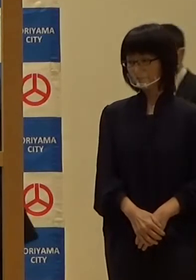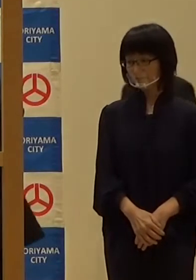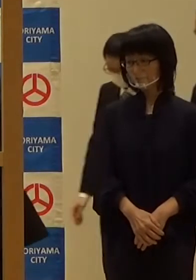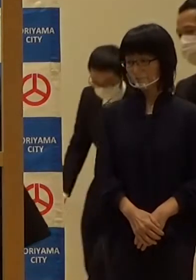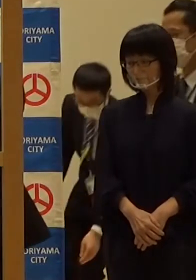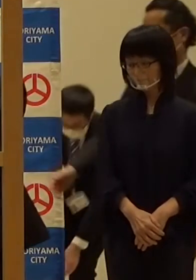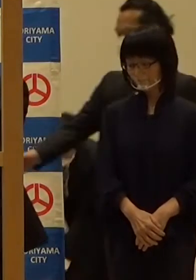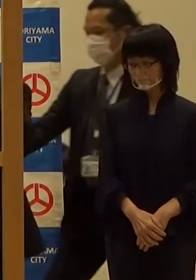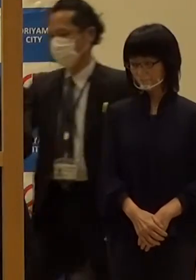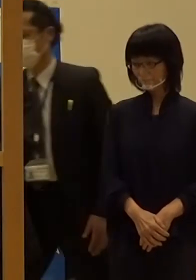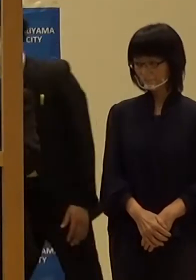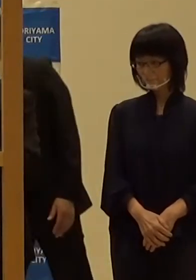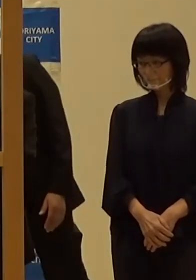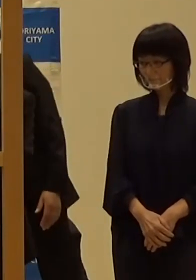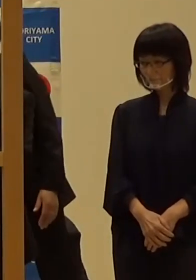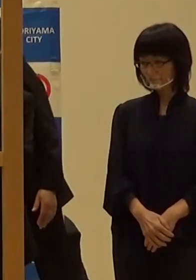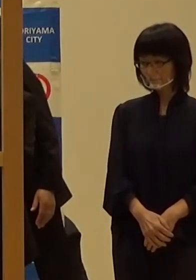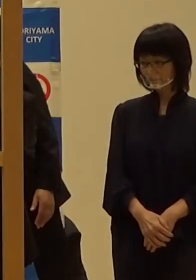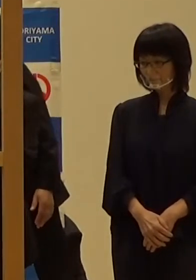すいませんでした、 はいはい